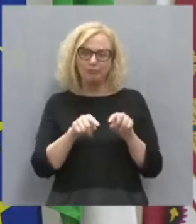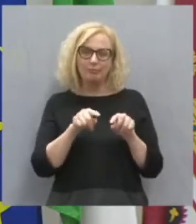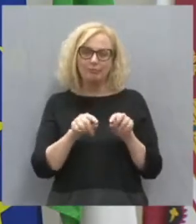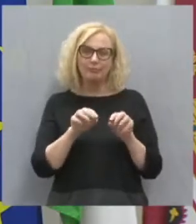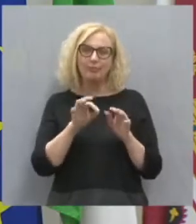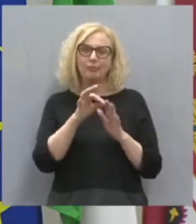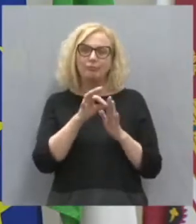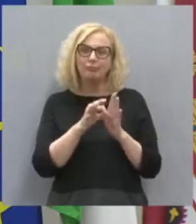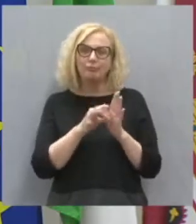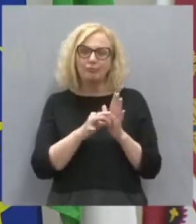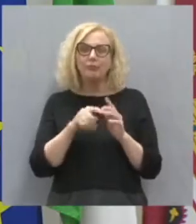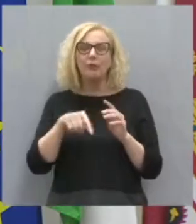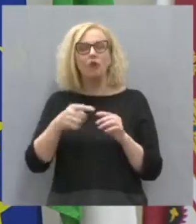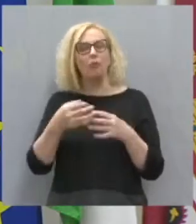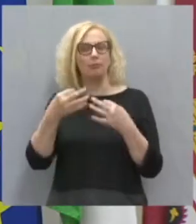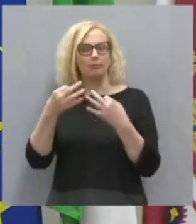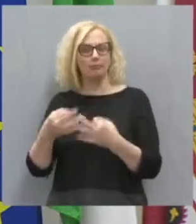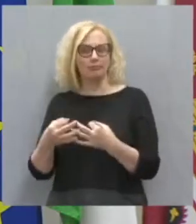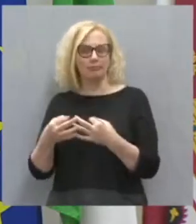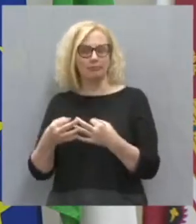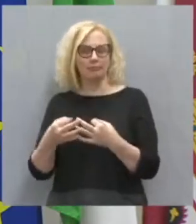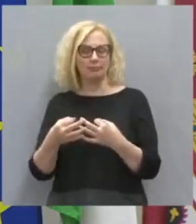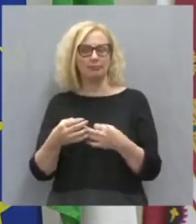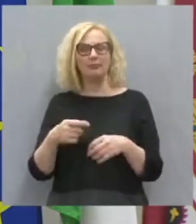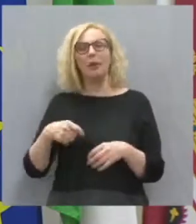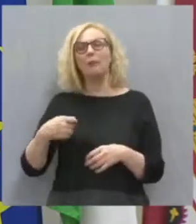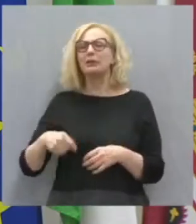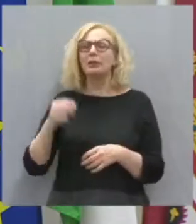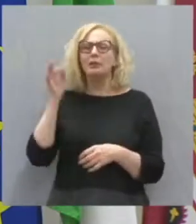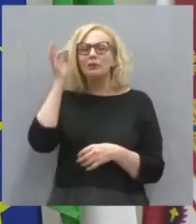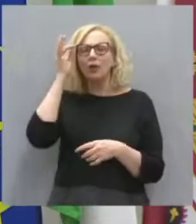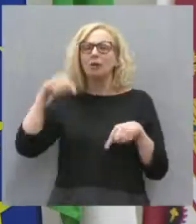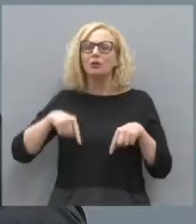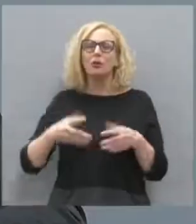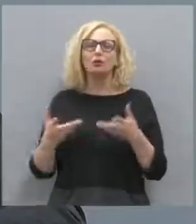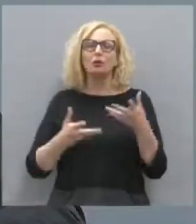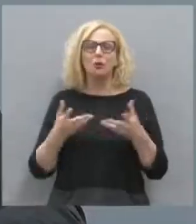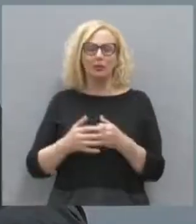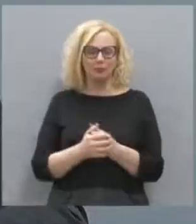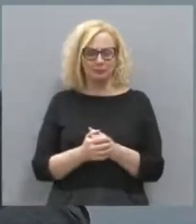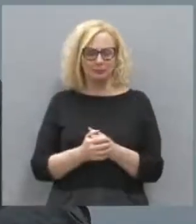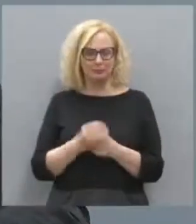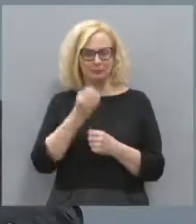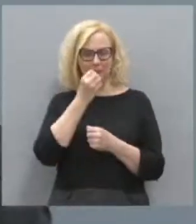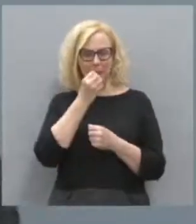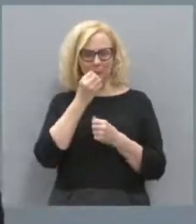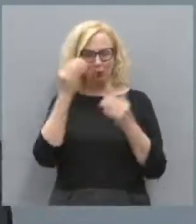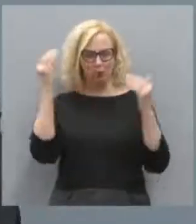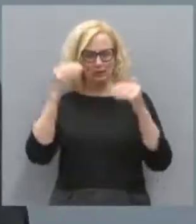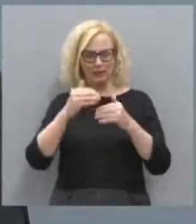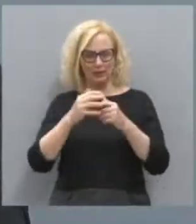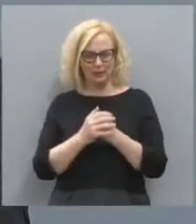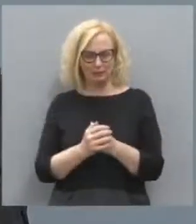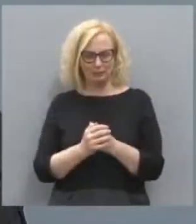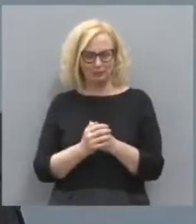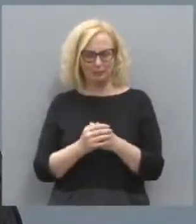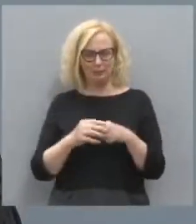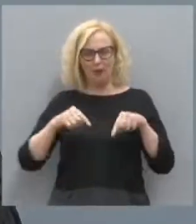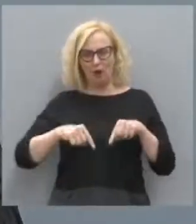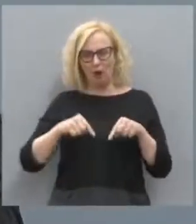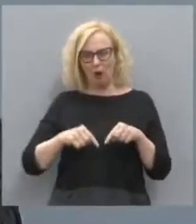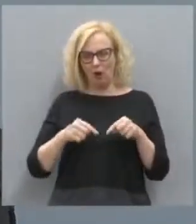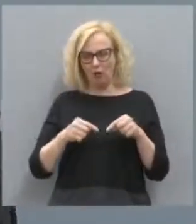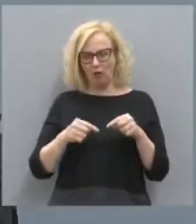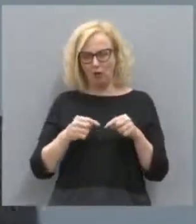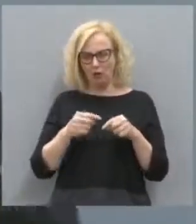poi vengono prese delle decisioni presidente fugati come siamo messi oggi se buonasera i dati di oggi sono